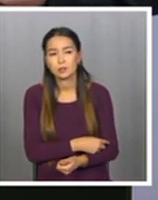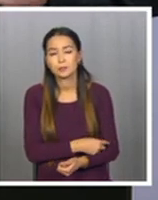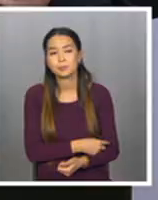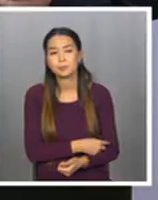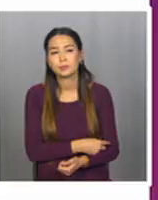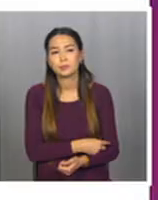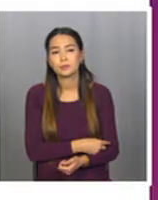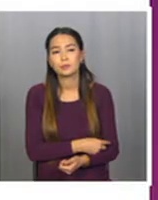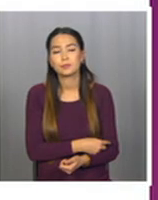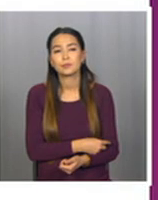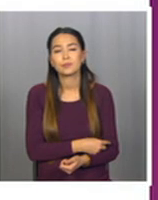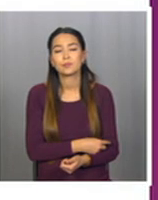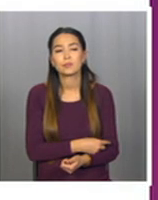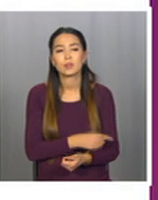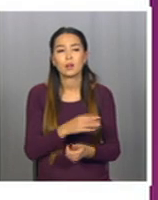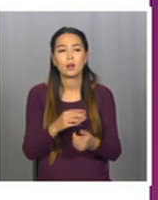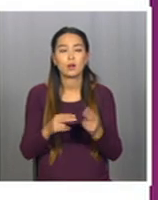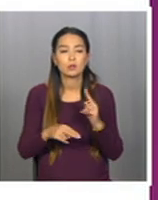жол құрылыстарын реттеу,